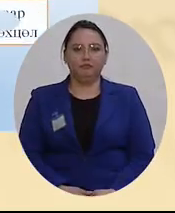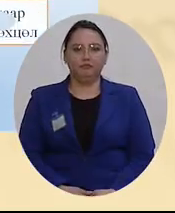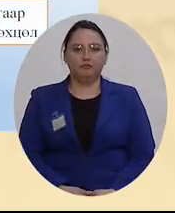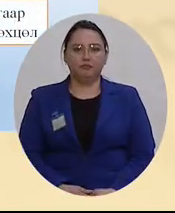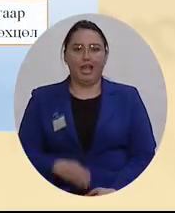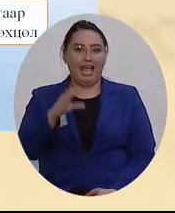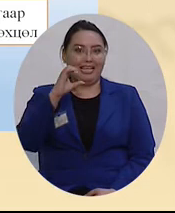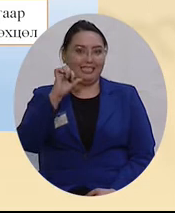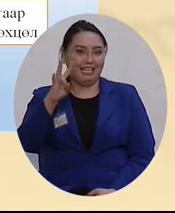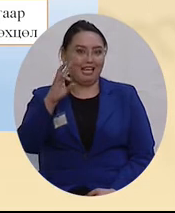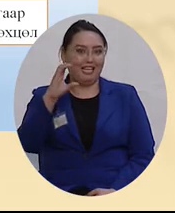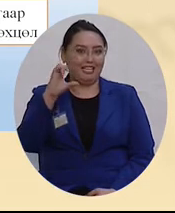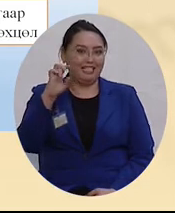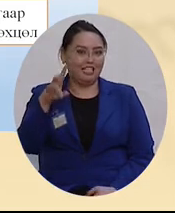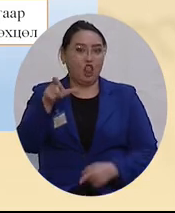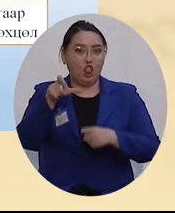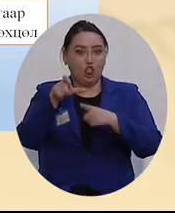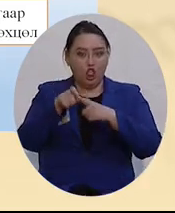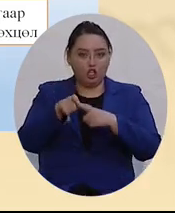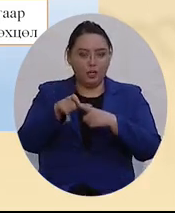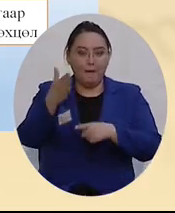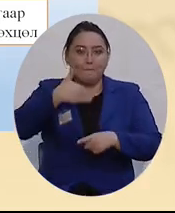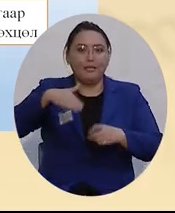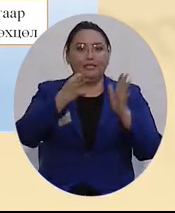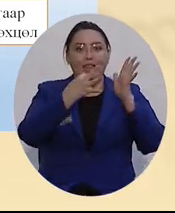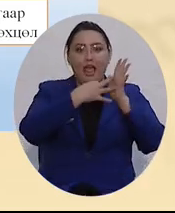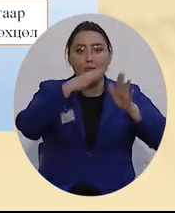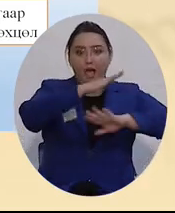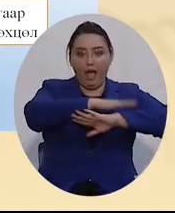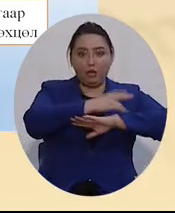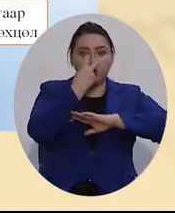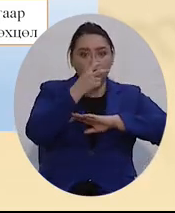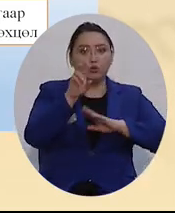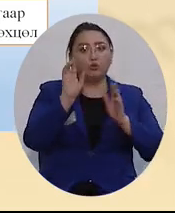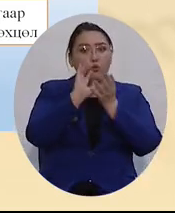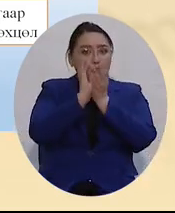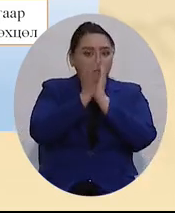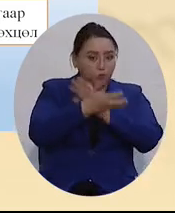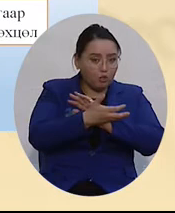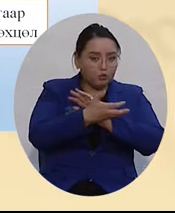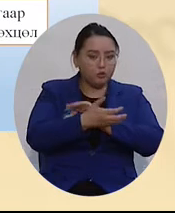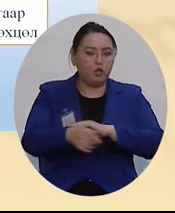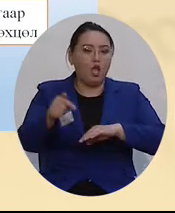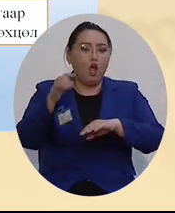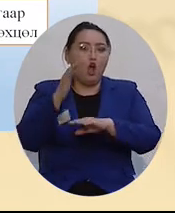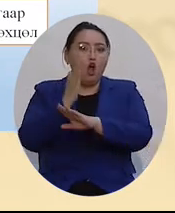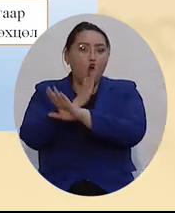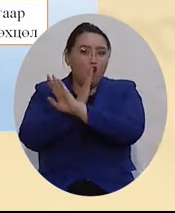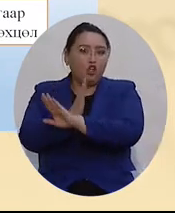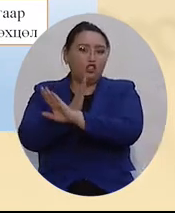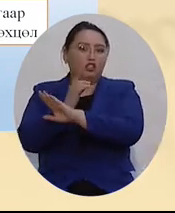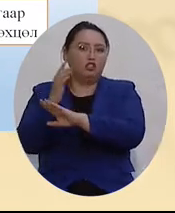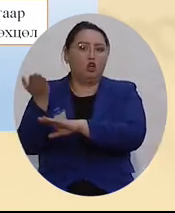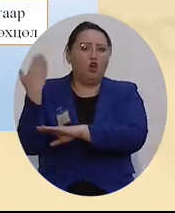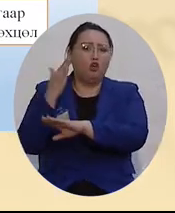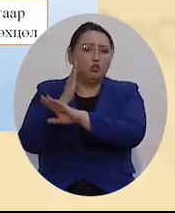За сан сайн нөхцөлийг бид 8 дахь ангид ороод үзэх боловч хүүхдүүд та бүхэн өнгөрсөн цагийн хара нөхцөлтэй хүүхдүүд маш их эндүрдэг учраас